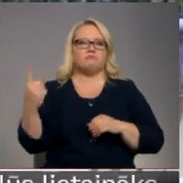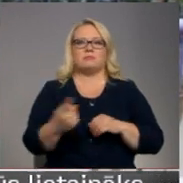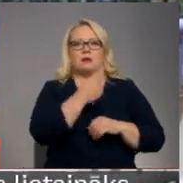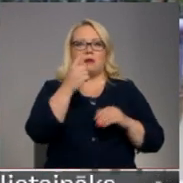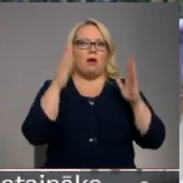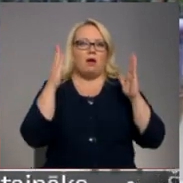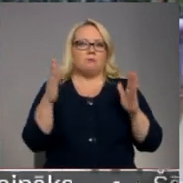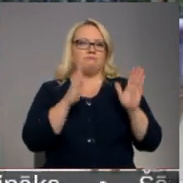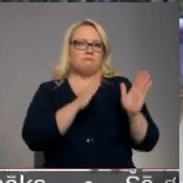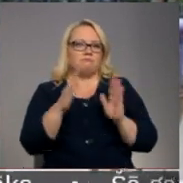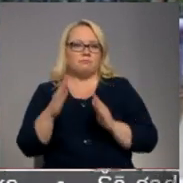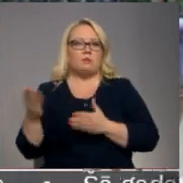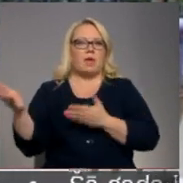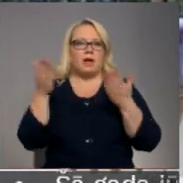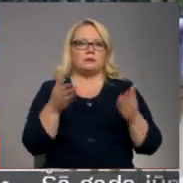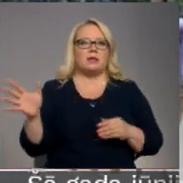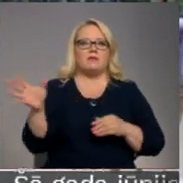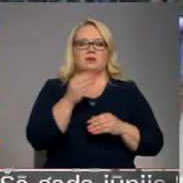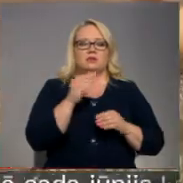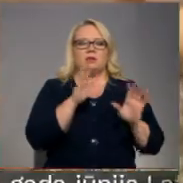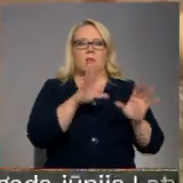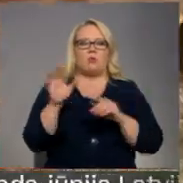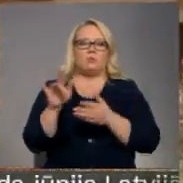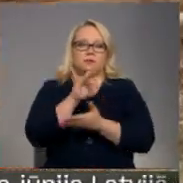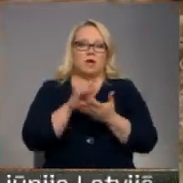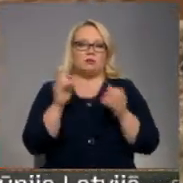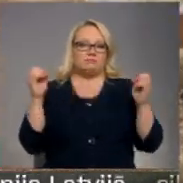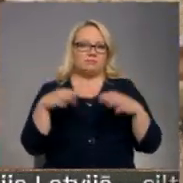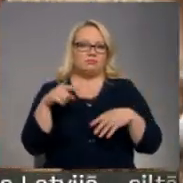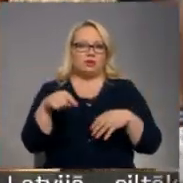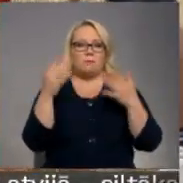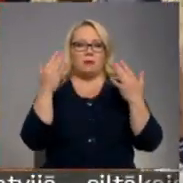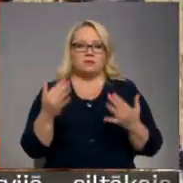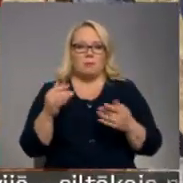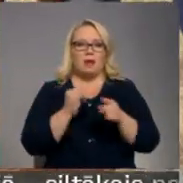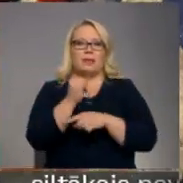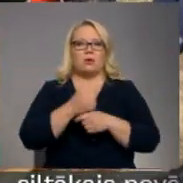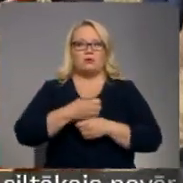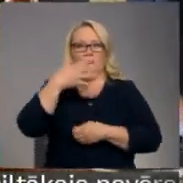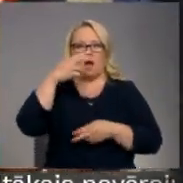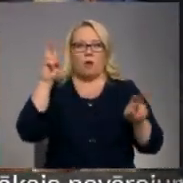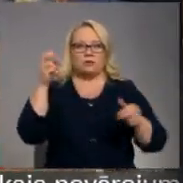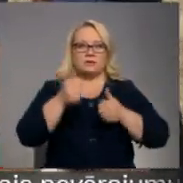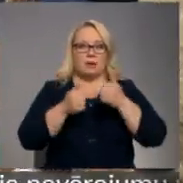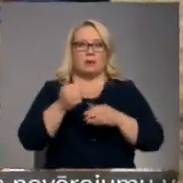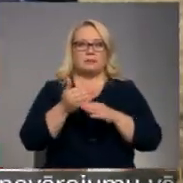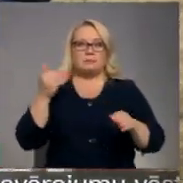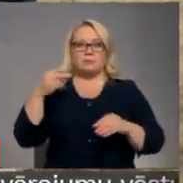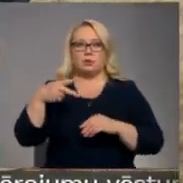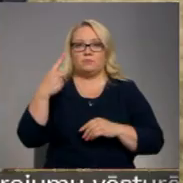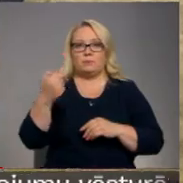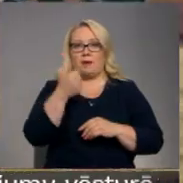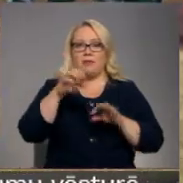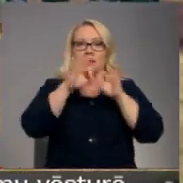un aicina visus pārējais aprūpes centrus uz šādiem pasākumiem. Klejojošās kausa sacensības, kas pirms 21 gada